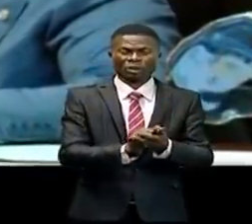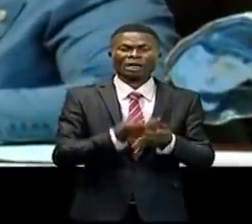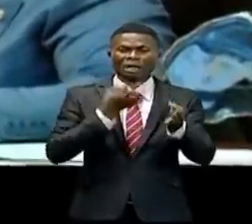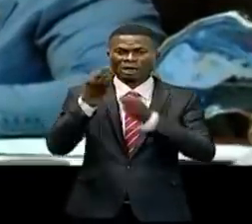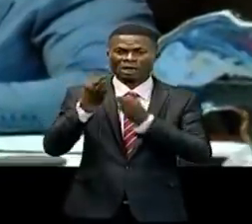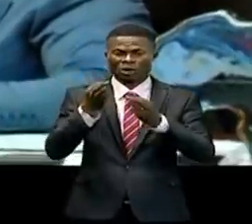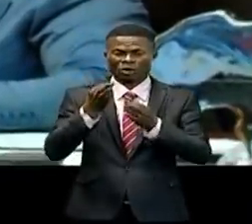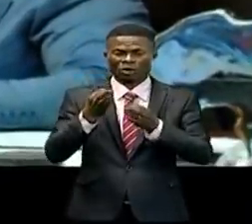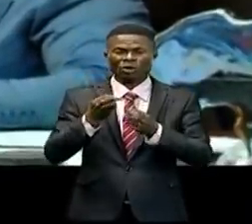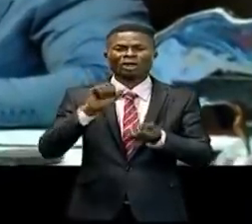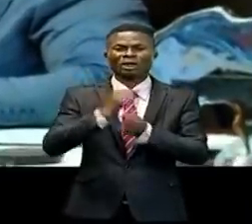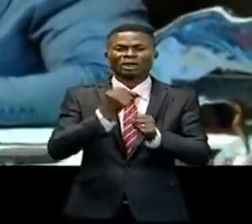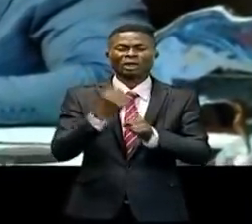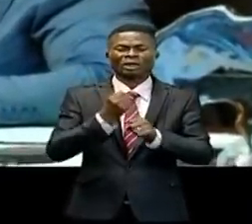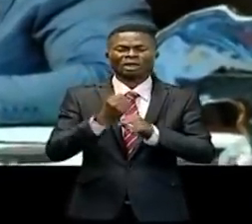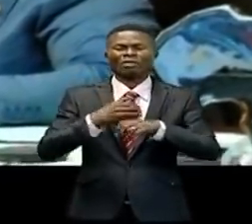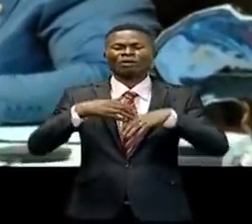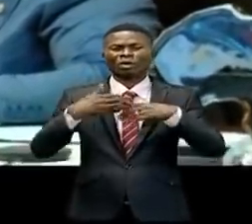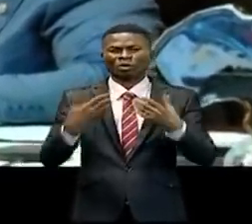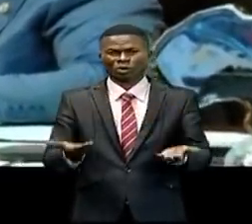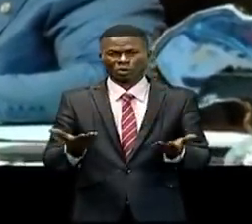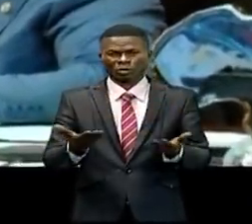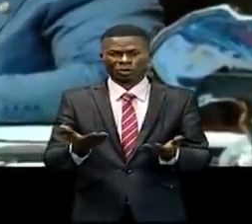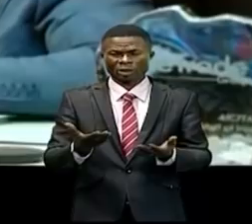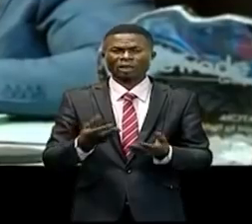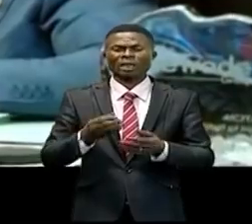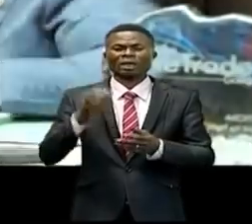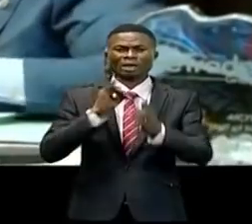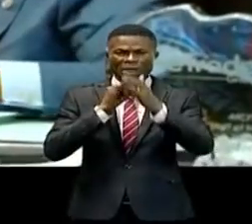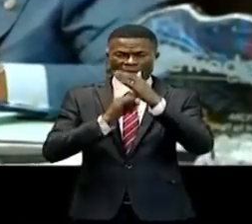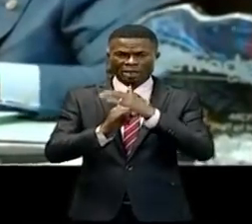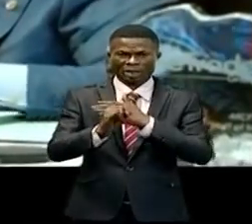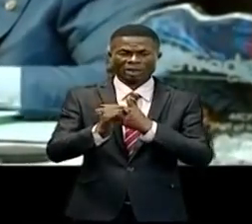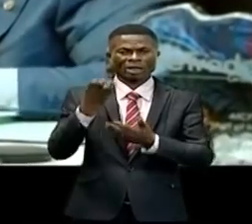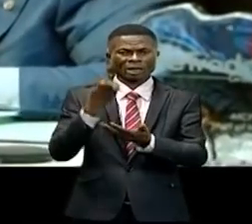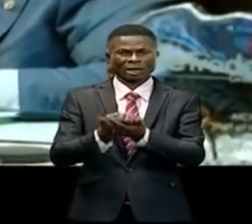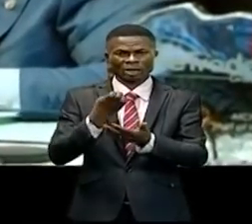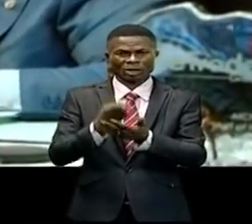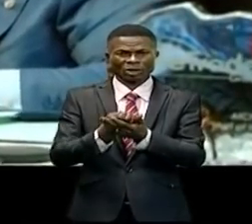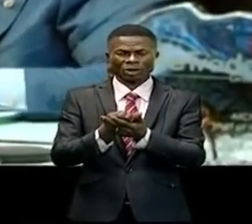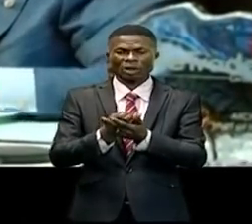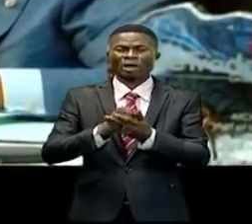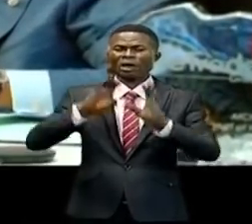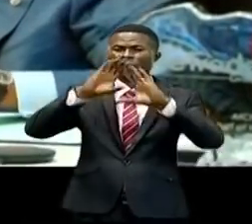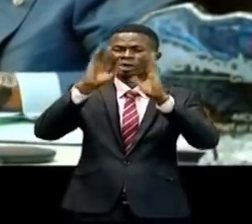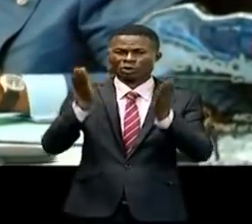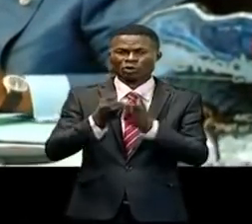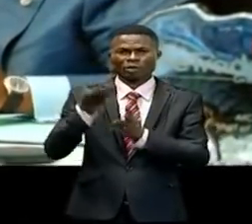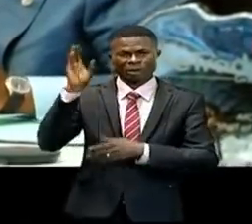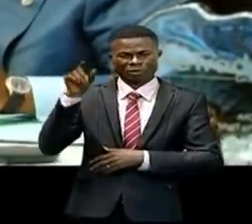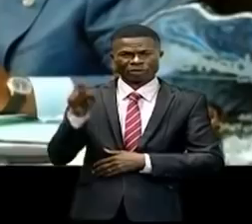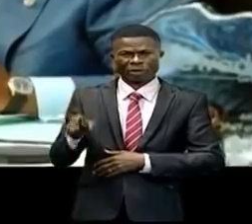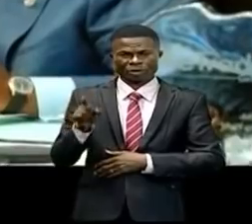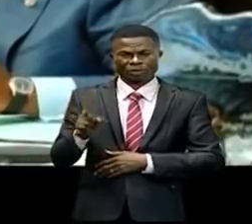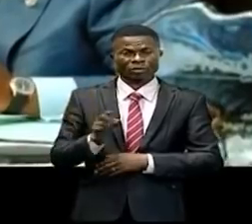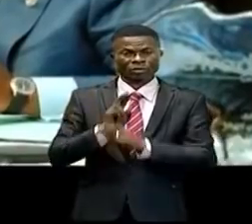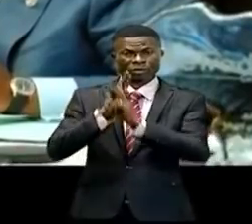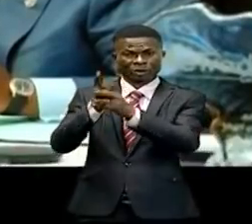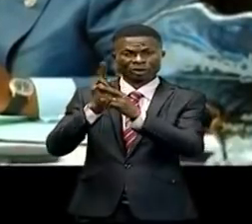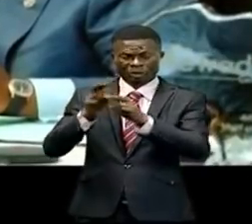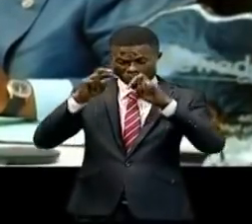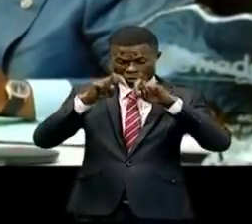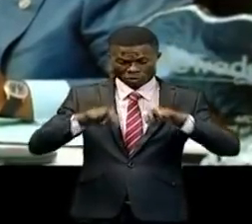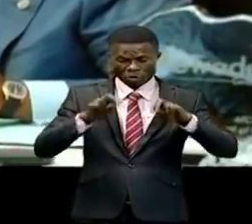les contours et les synergies visant une intégration économique de communautés locales. Le rapport de ces études